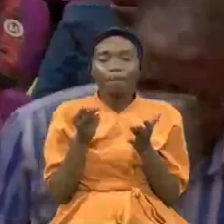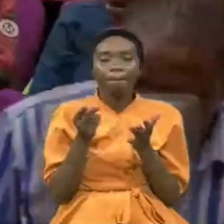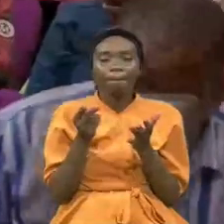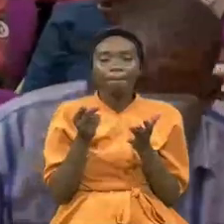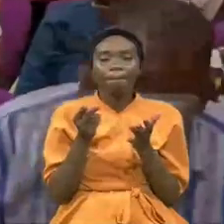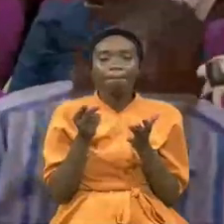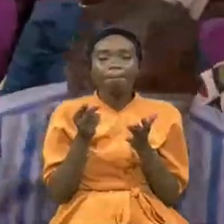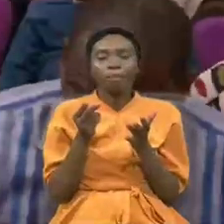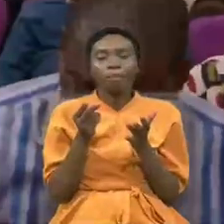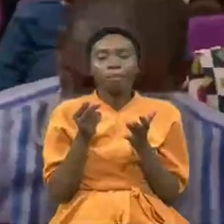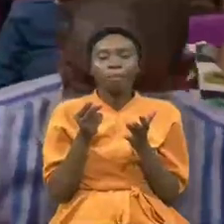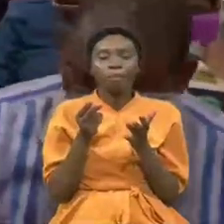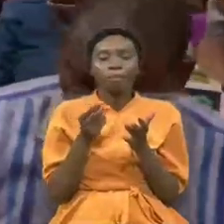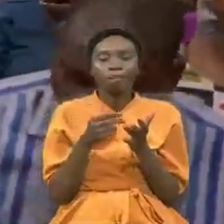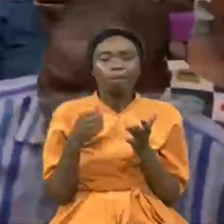qui tienne ferme